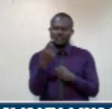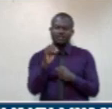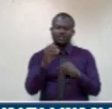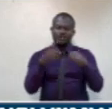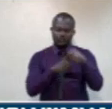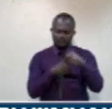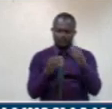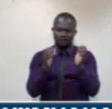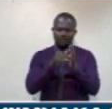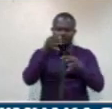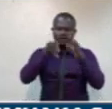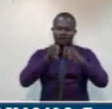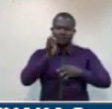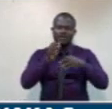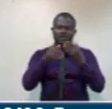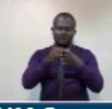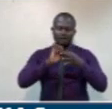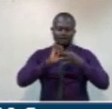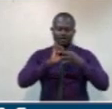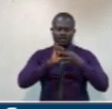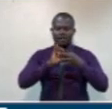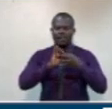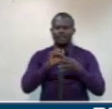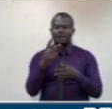35,506 ndetse n'imanza mbonezamubano